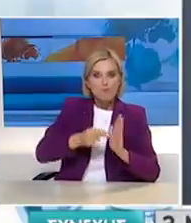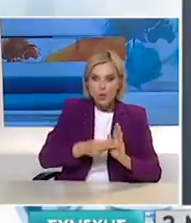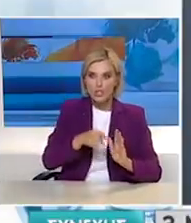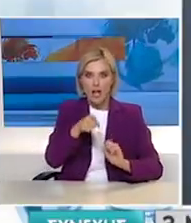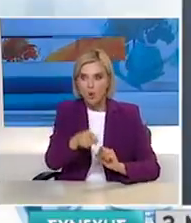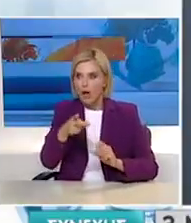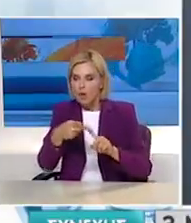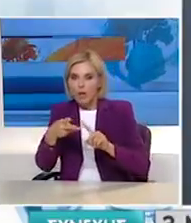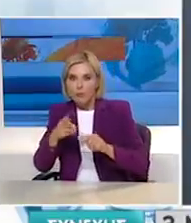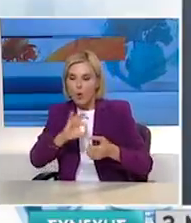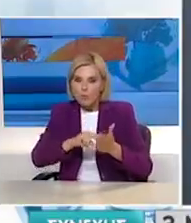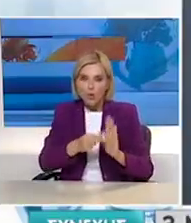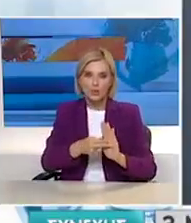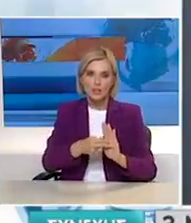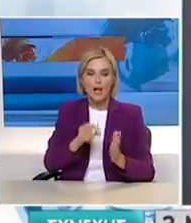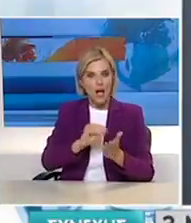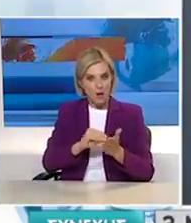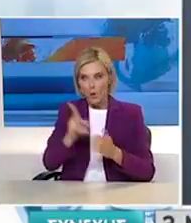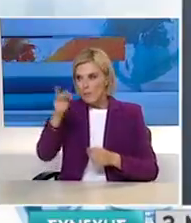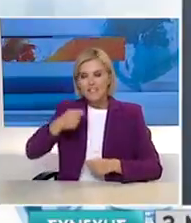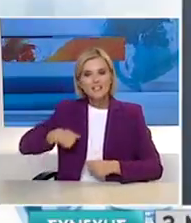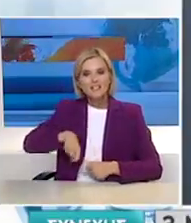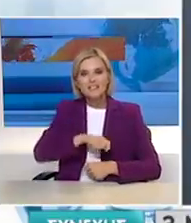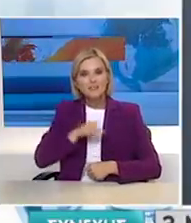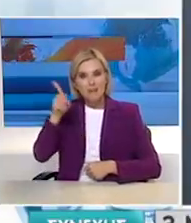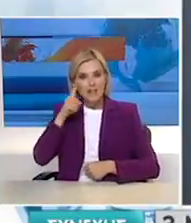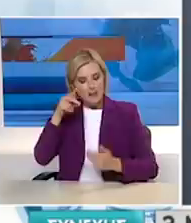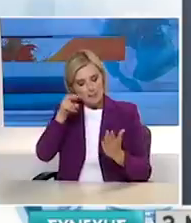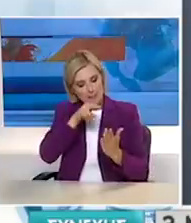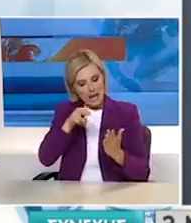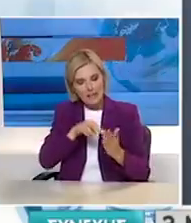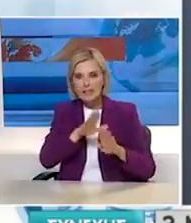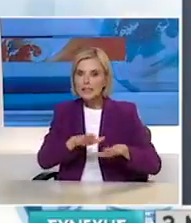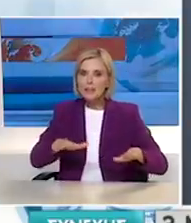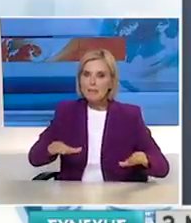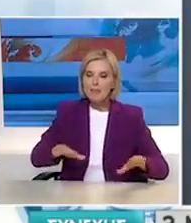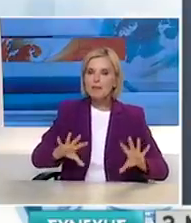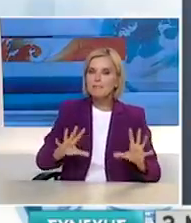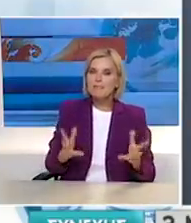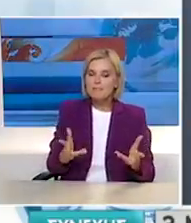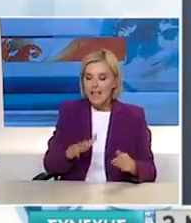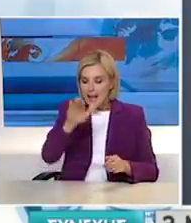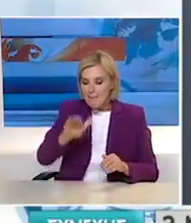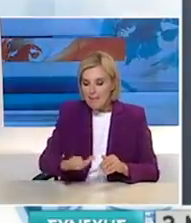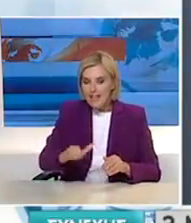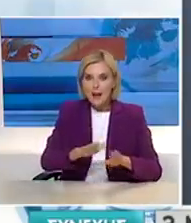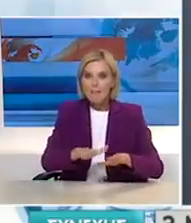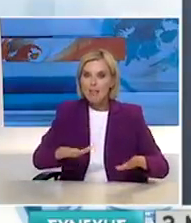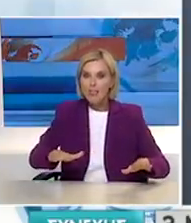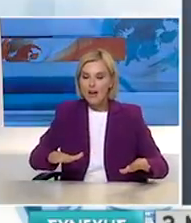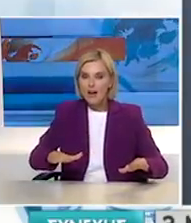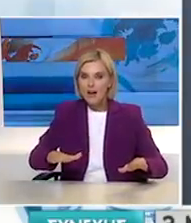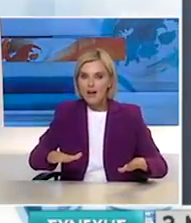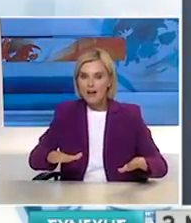Ισπανία εξακολουθούν να πιστεύουν οι συνάδελφοι που μελέτησαν το φαινόμενο για τα παιδιά και τις επιπτώσεις στα παιδιά, τα μικρά παιδιά του ιού.